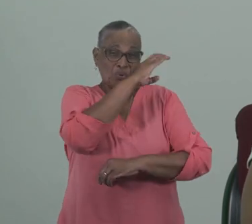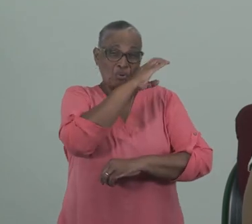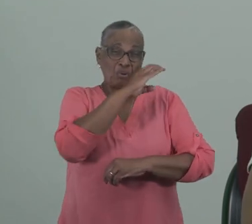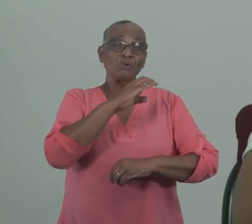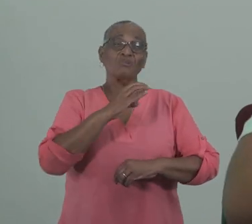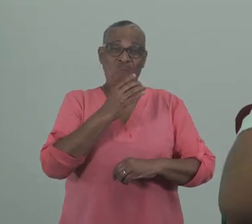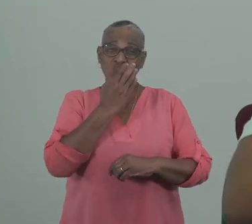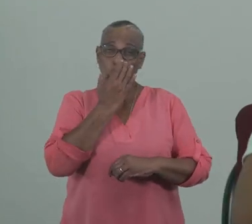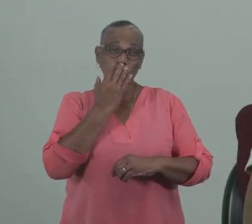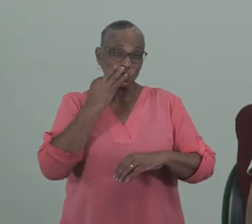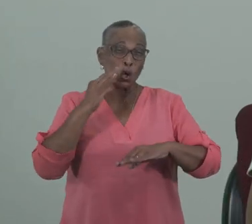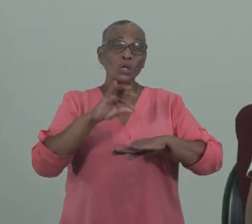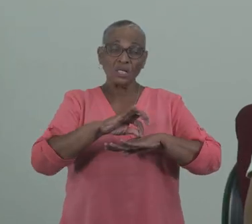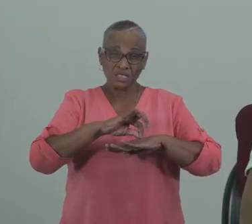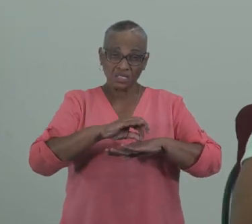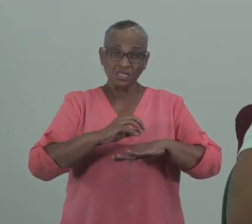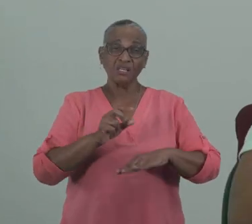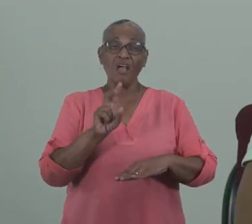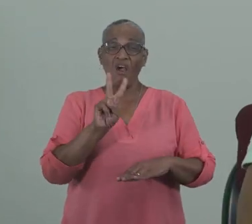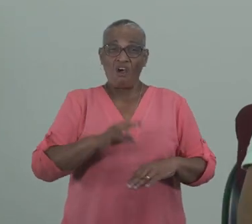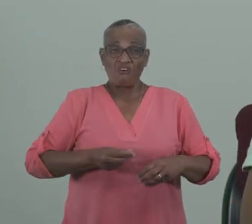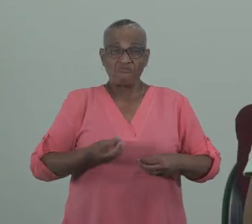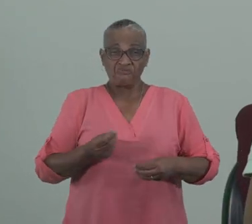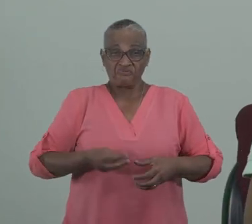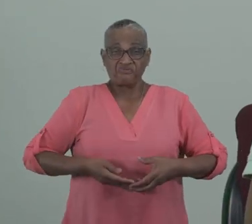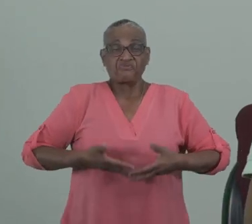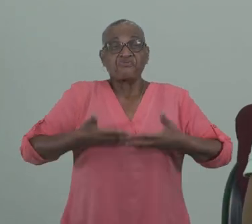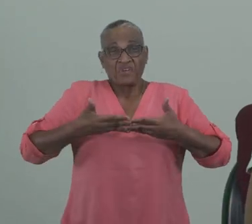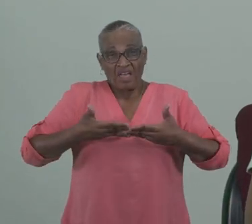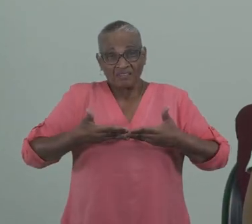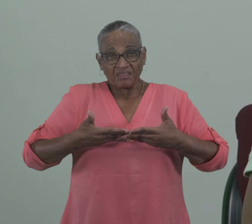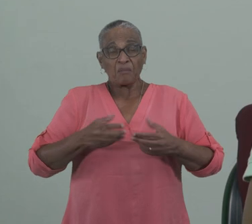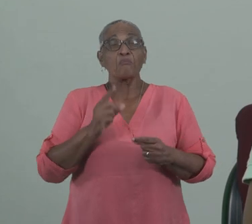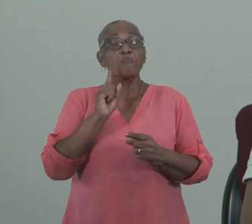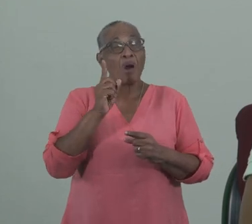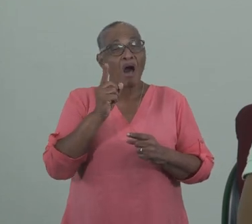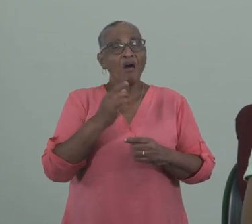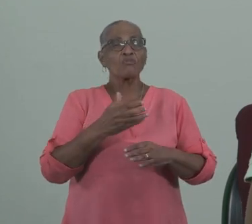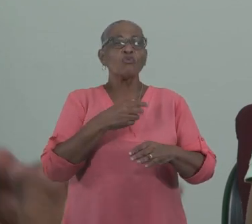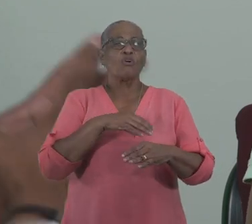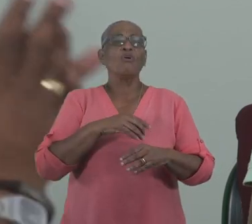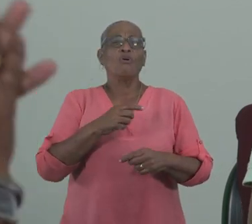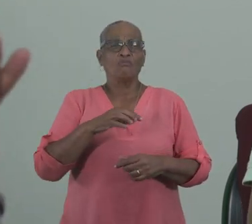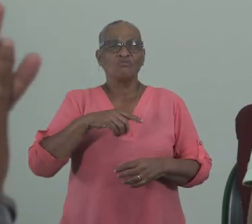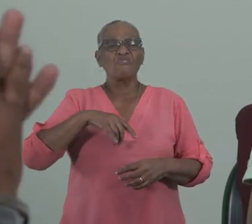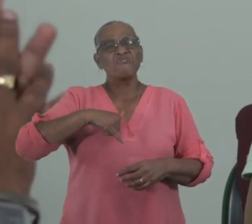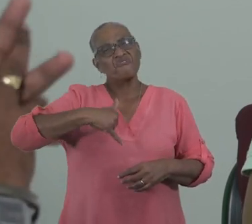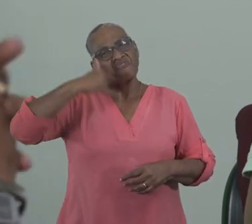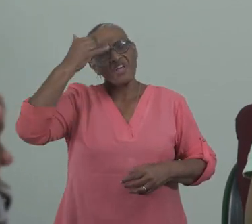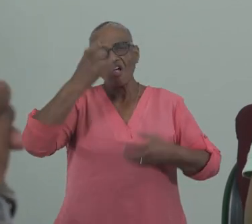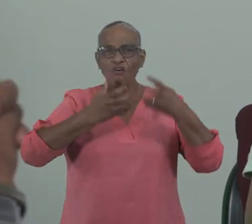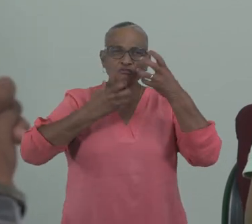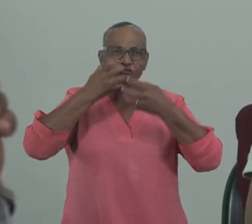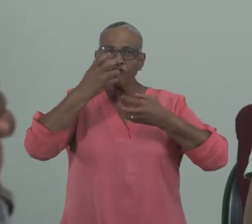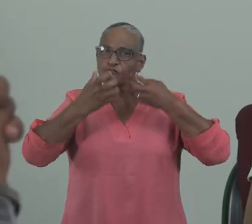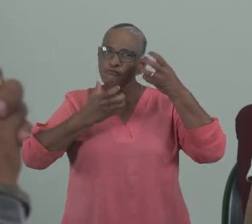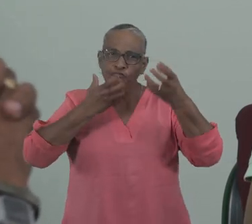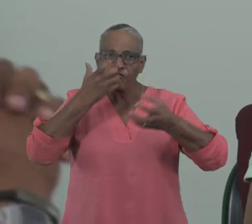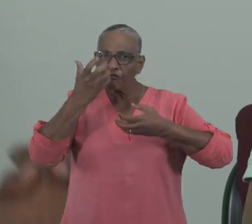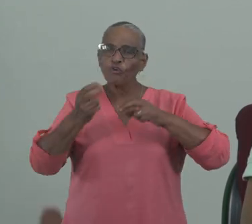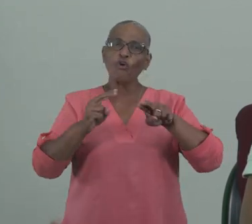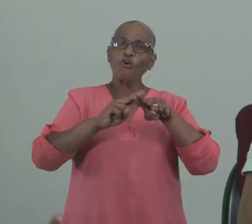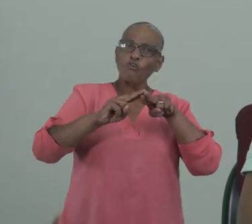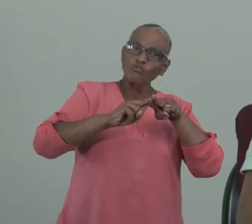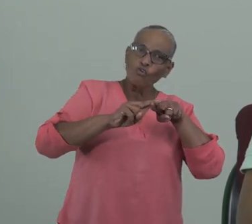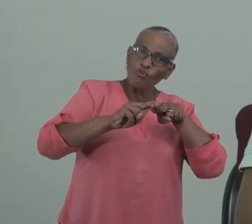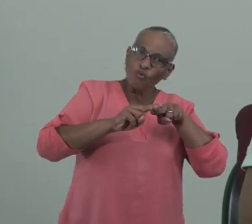suiker, cholesterol, lichaamsbeweging, voldoende voedingsvezel. Het klinkt heel gek, maar als je voldoende vruchten en groenten